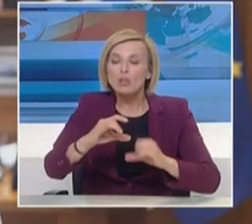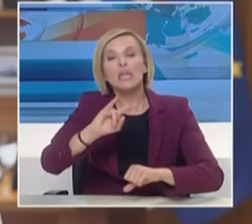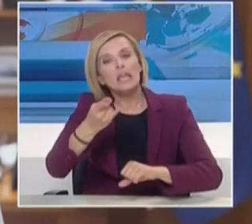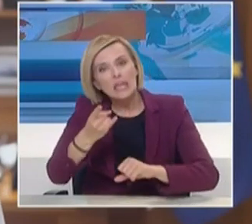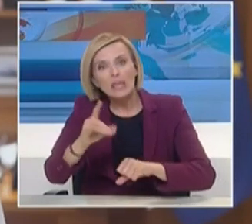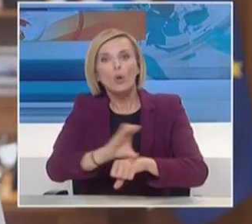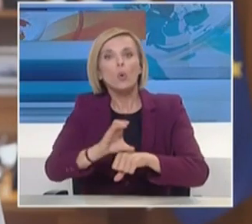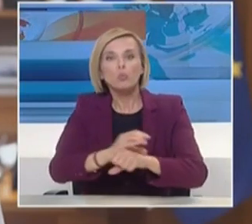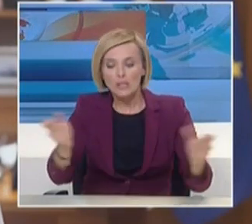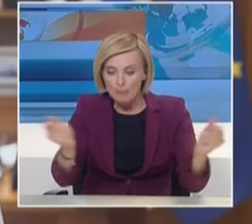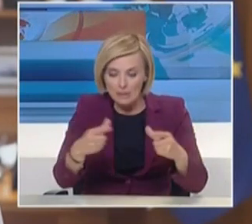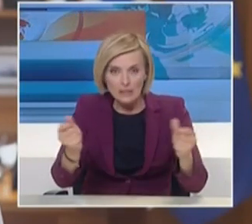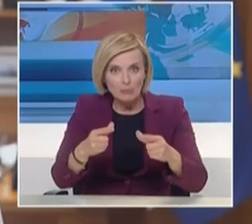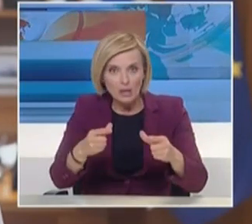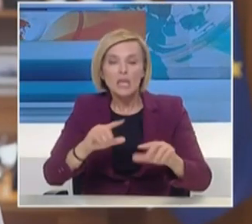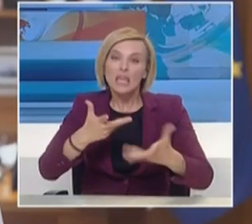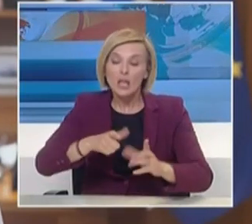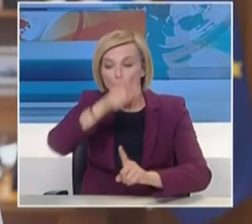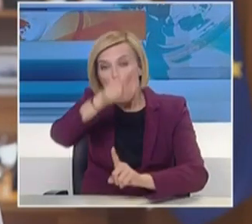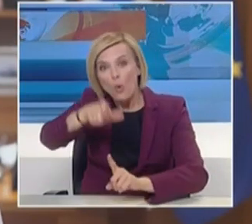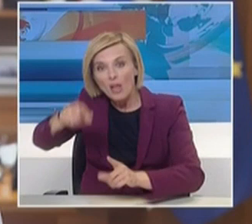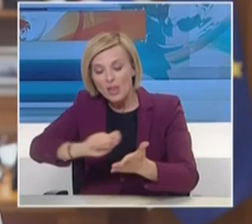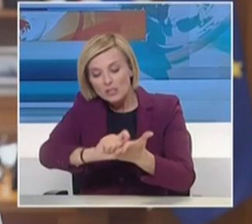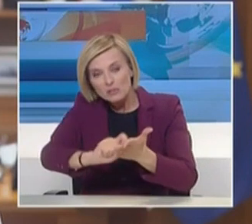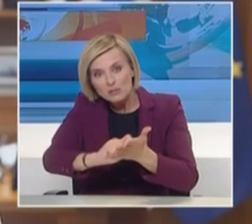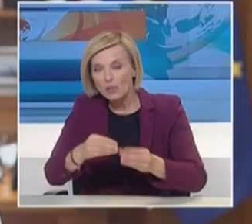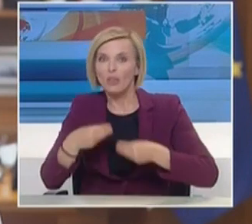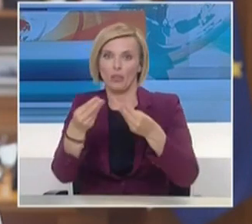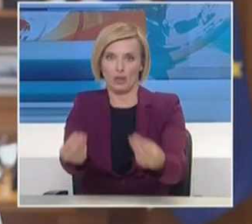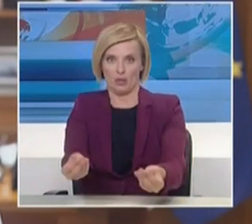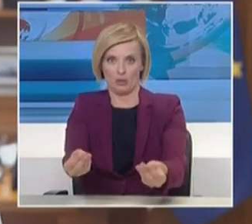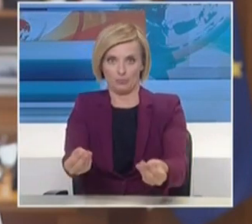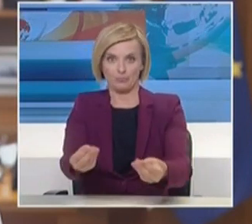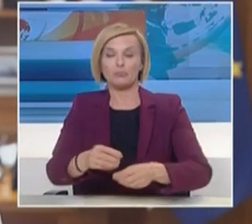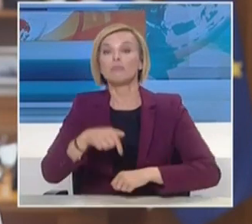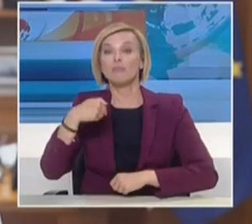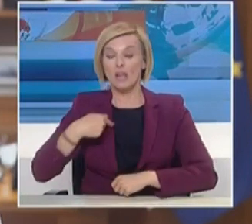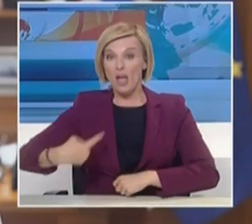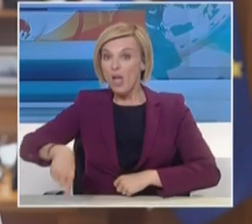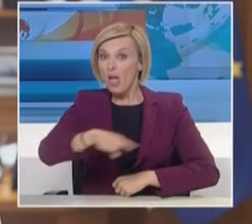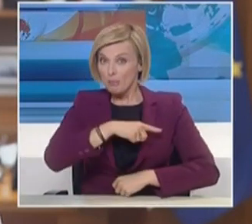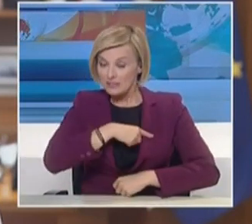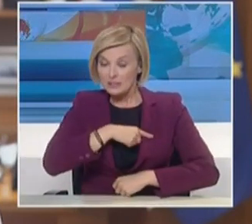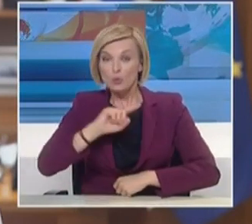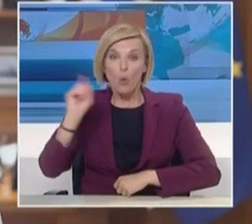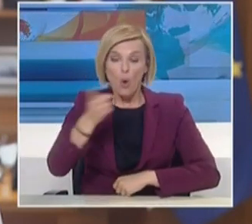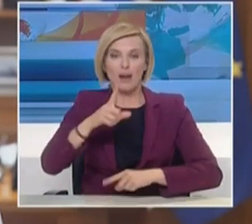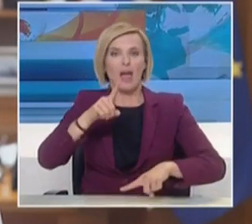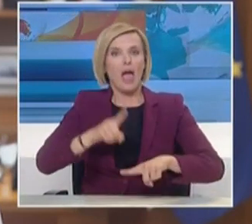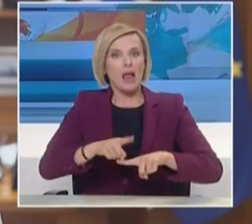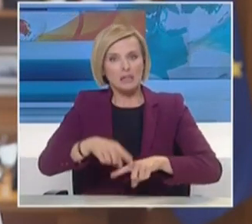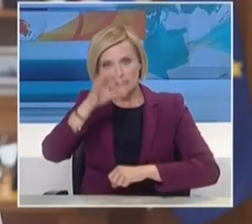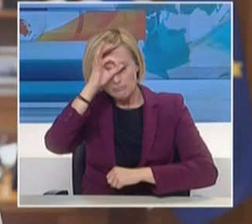χειρόγραφα. Τέλος, τον έλεγχο της εφαρμογής του μέτρου αναλαμβάνει η ελληνική αστυνομία, η δημοτική αστυνομία,